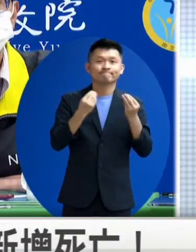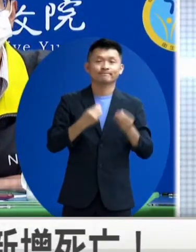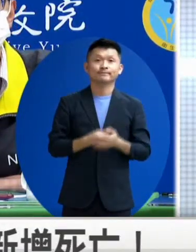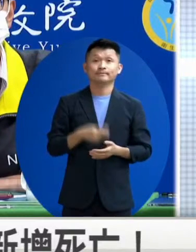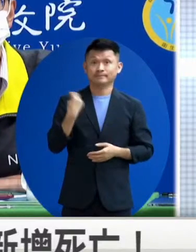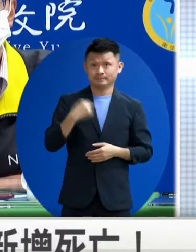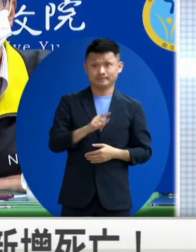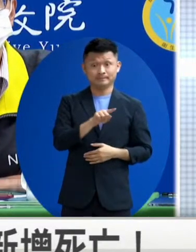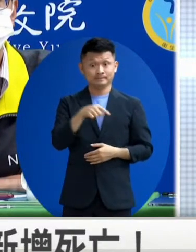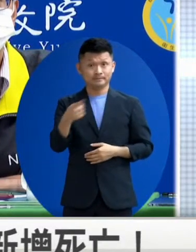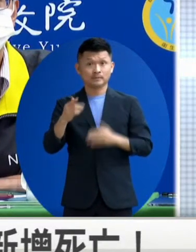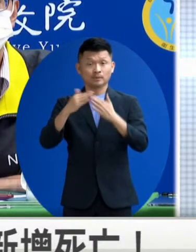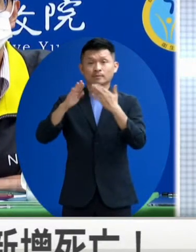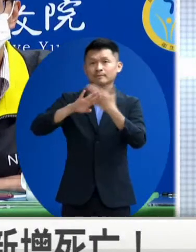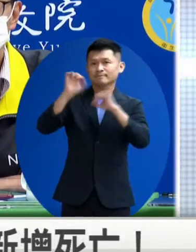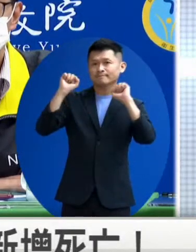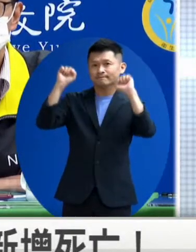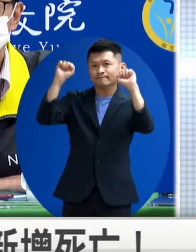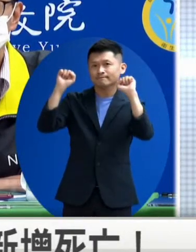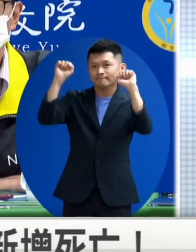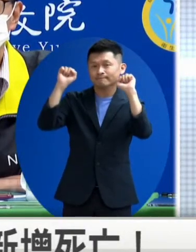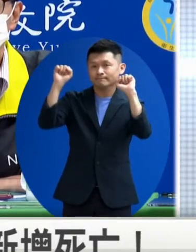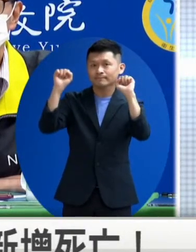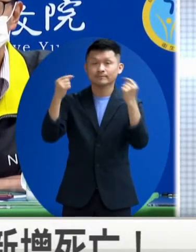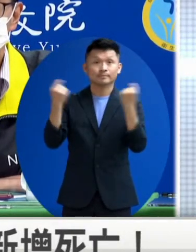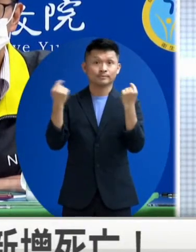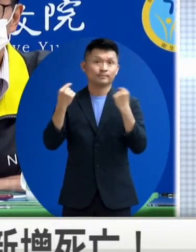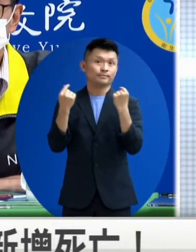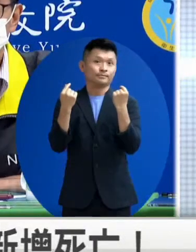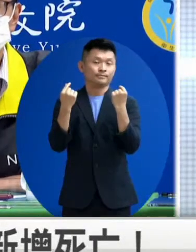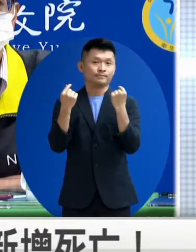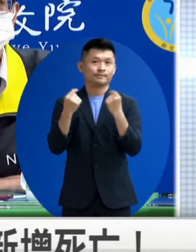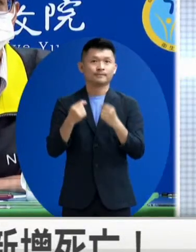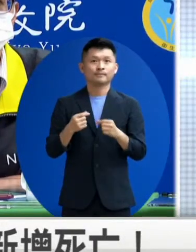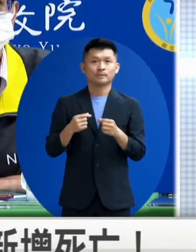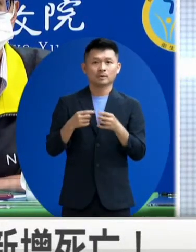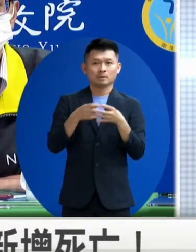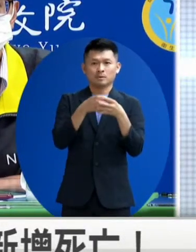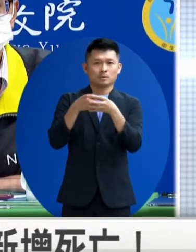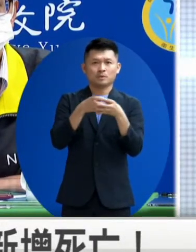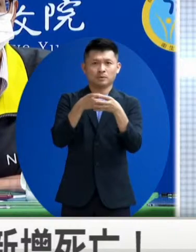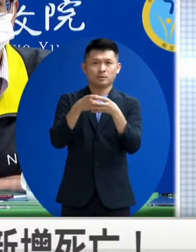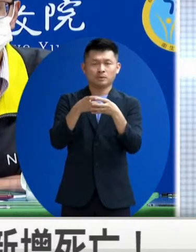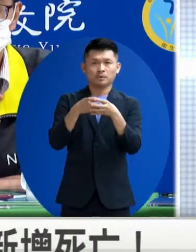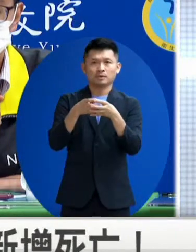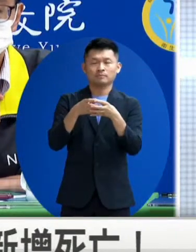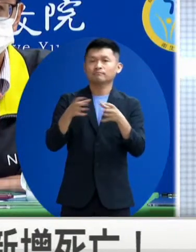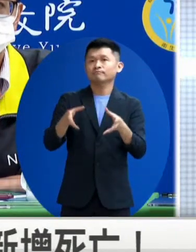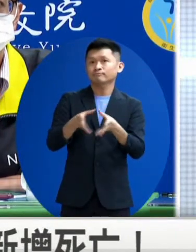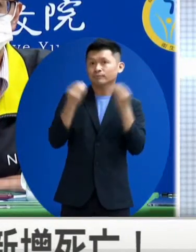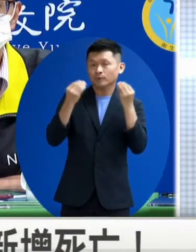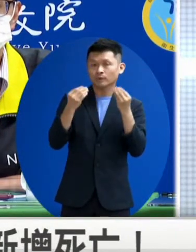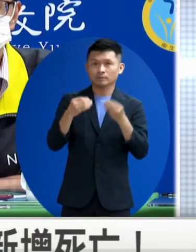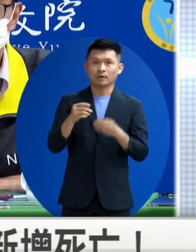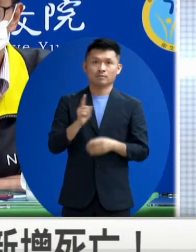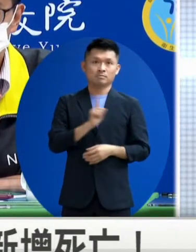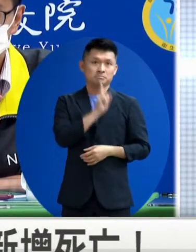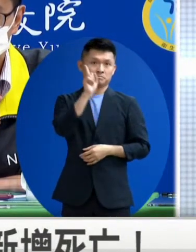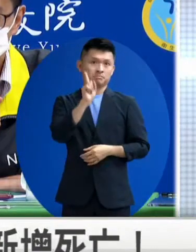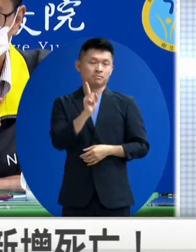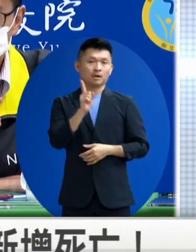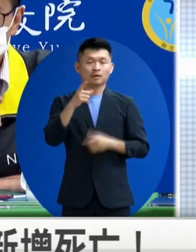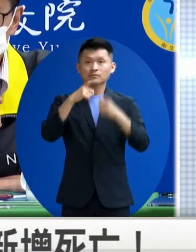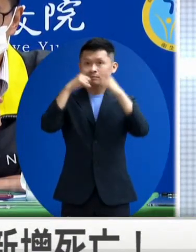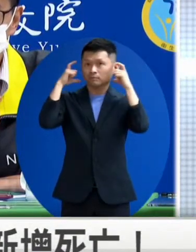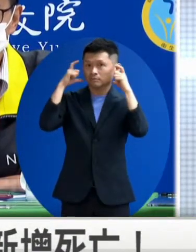会先针对是户外运动的部分，特别是比较不涉及团队运动的部分来先做口罩开放的一个研